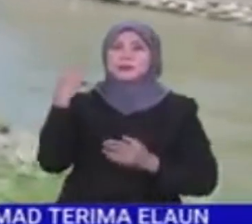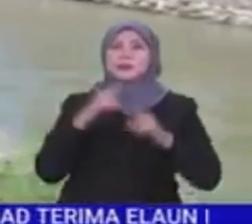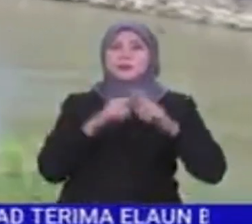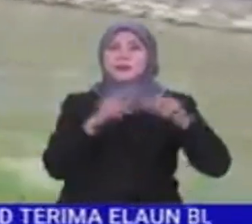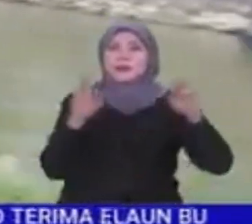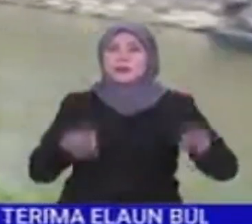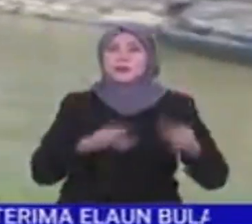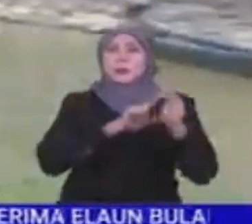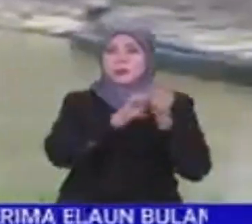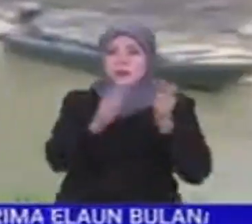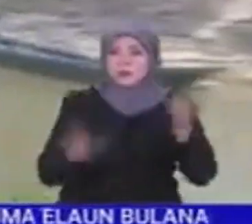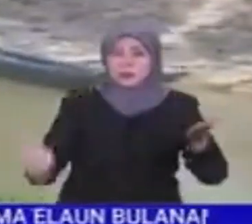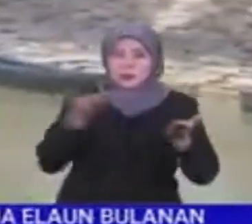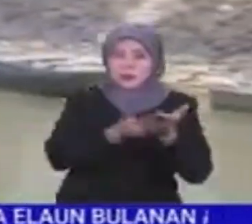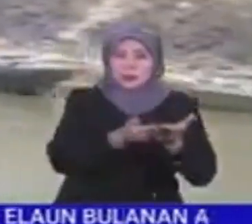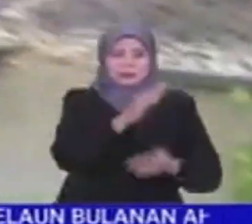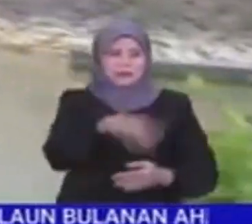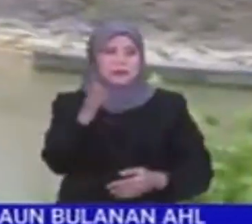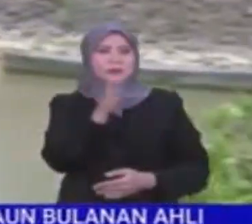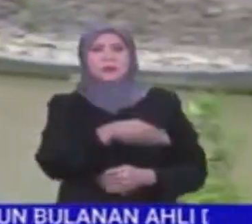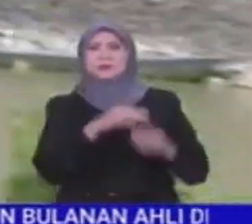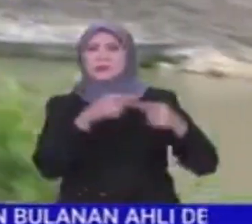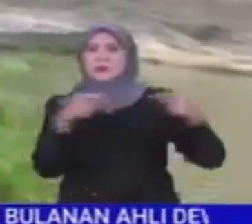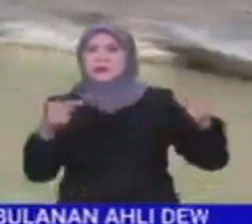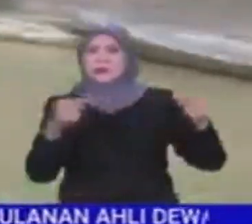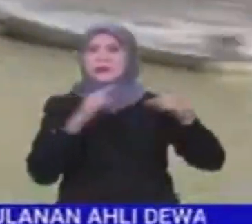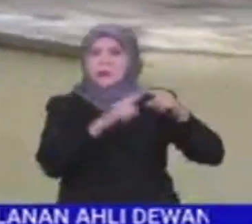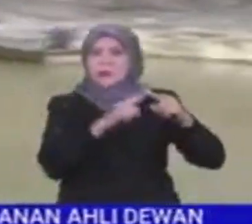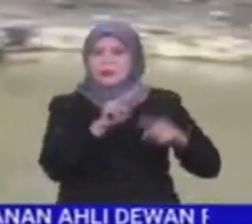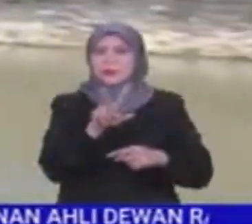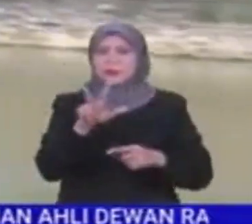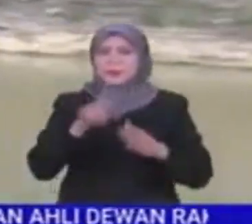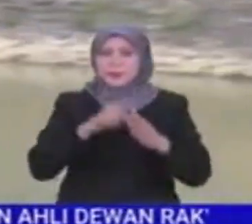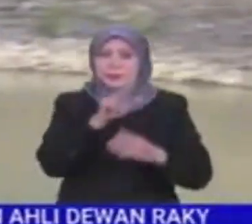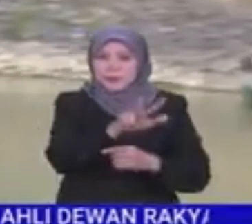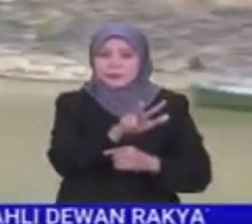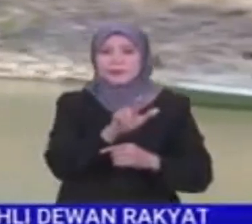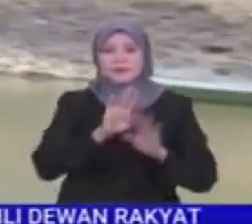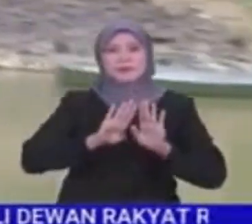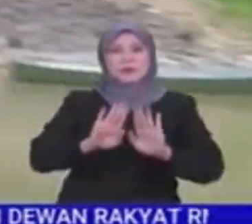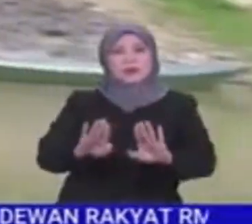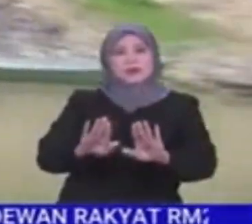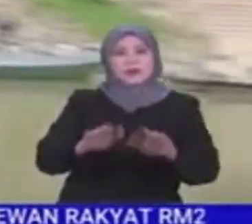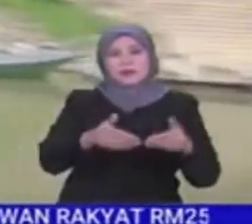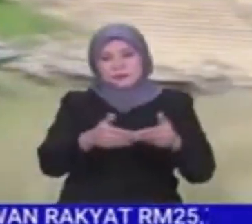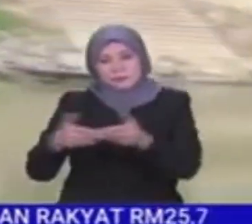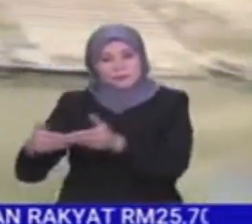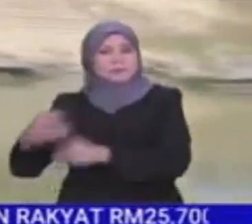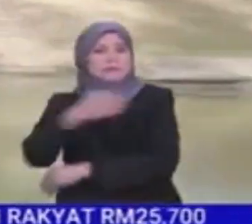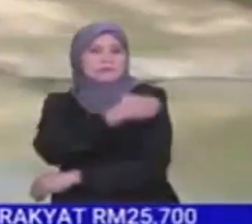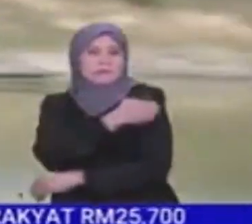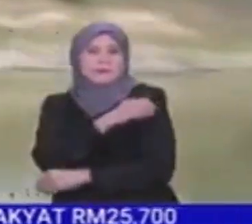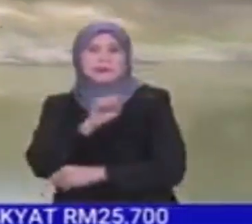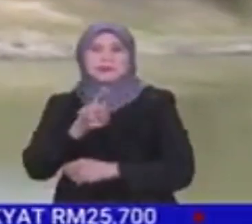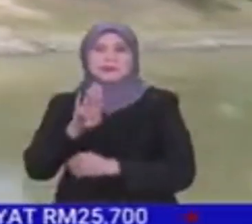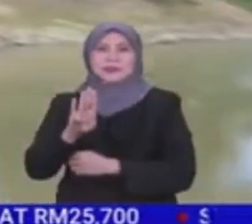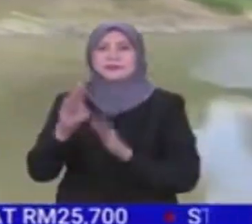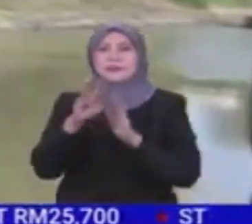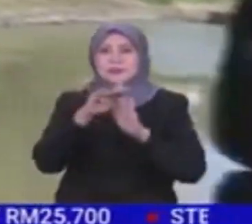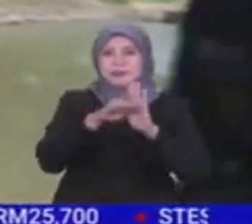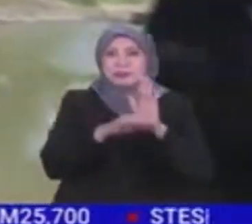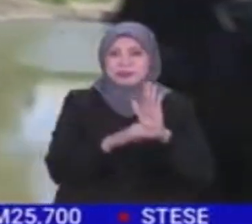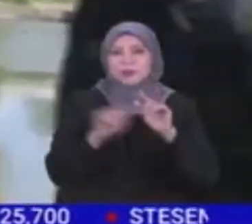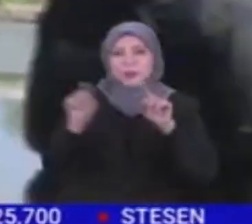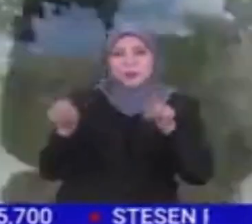dewan rakyat meluluskan usul membatalkan keputusan dewan pada 23 match yang menolak lanjutan penguat kuasaan 4